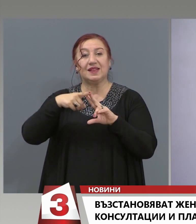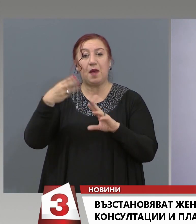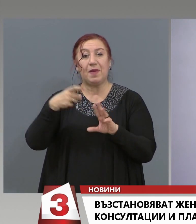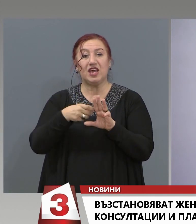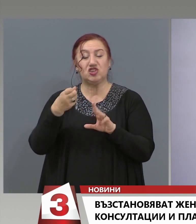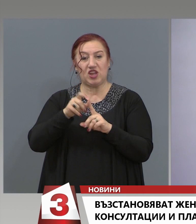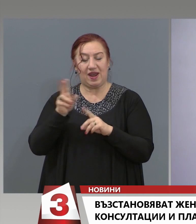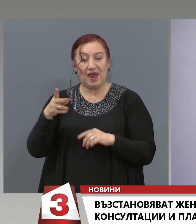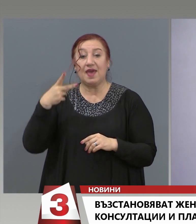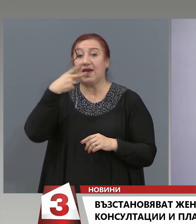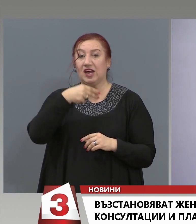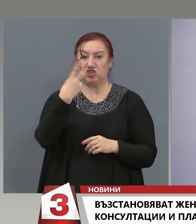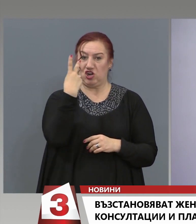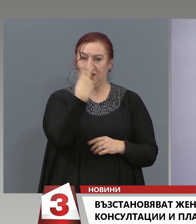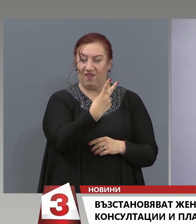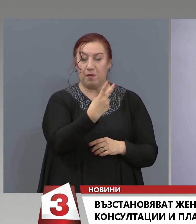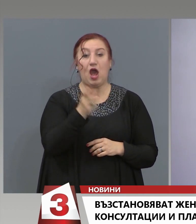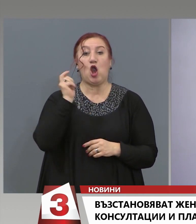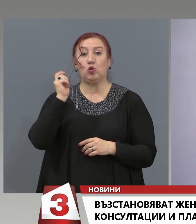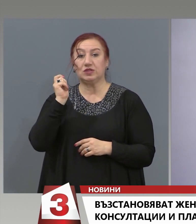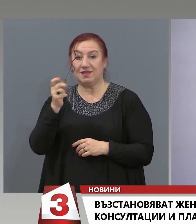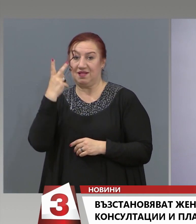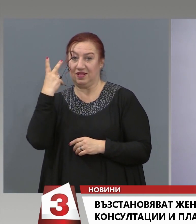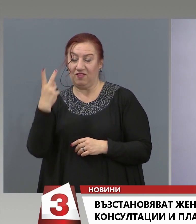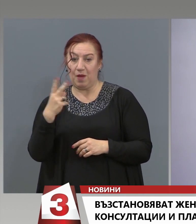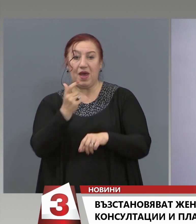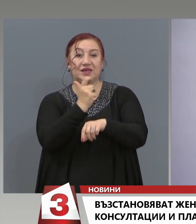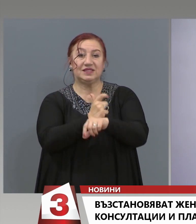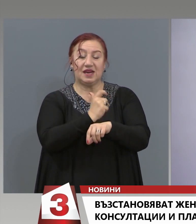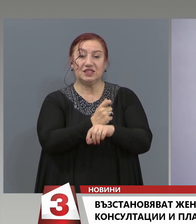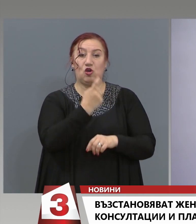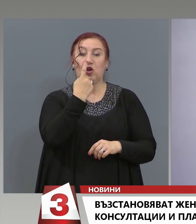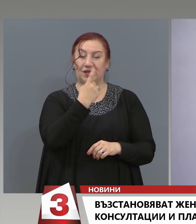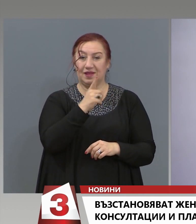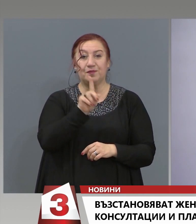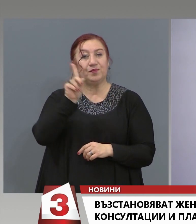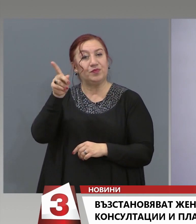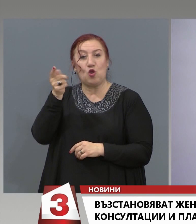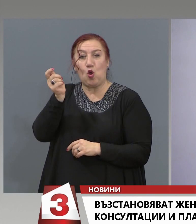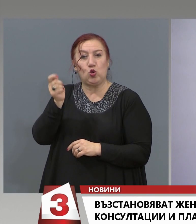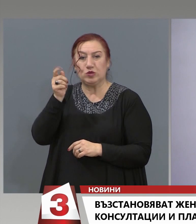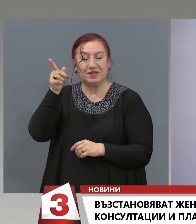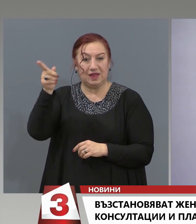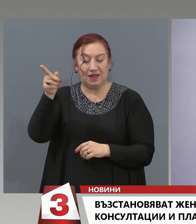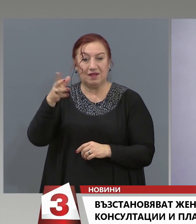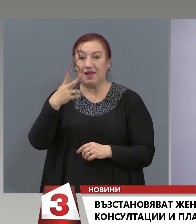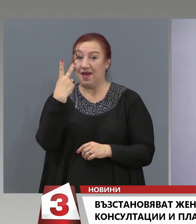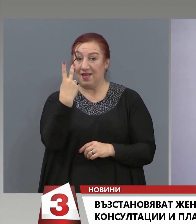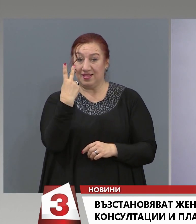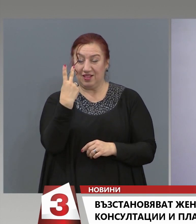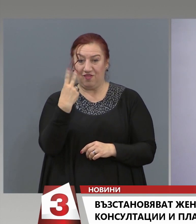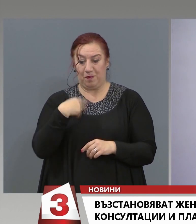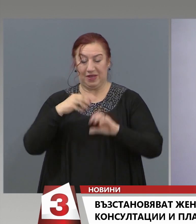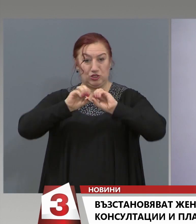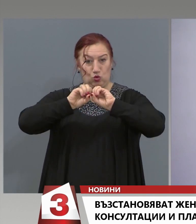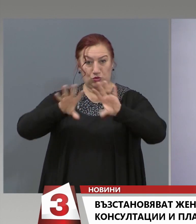Кърджали 2 Кюстендил 2 Стара Загора 1 Кюстендил всъщност двете лица, които ги